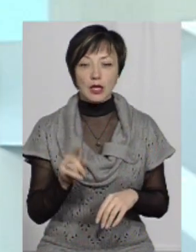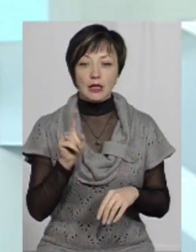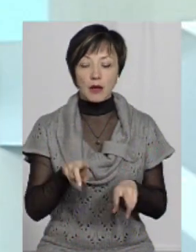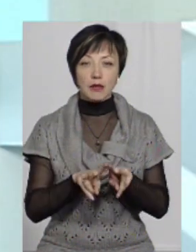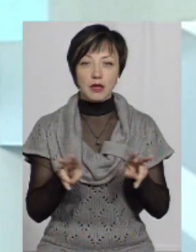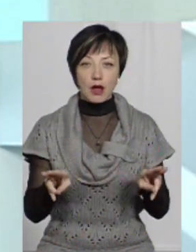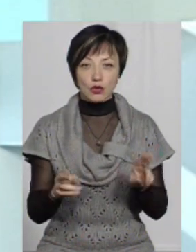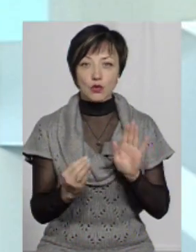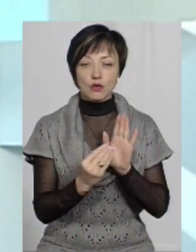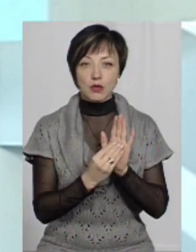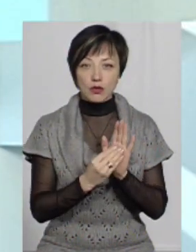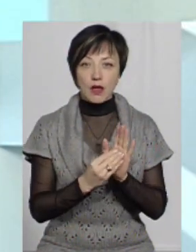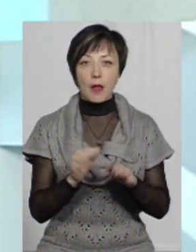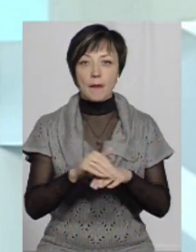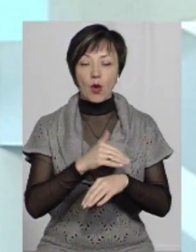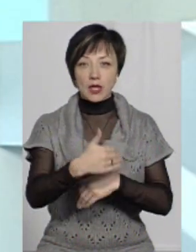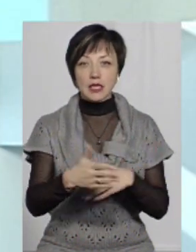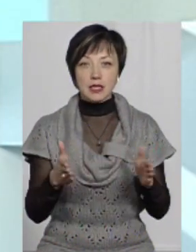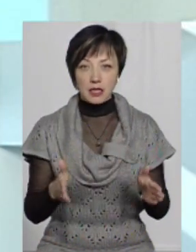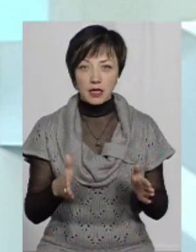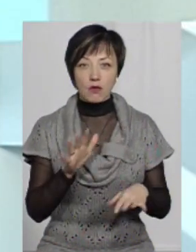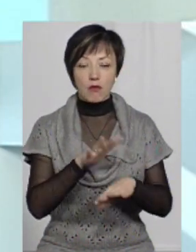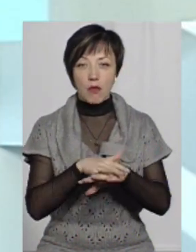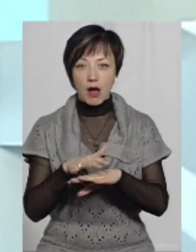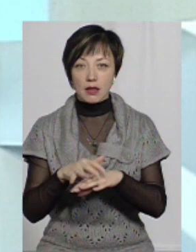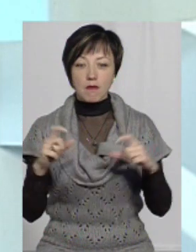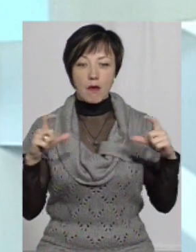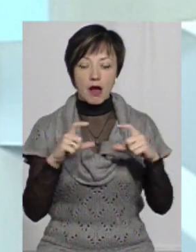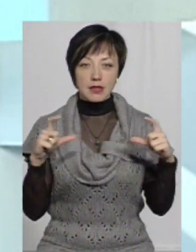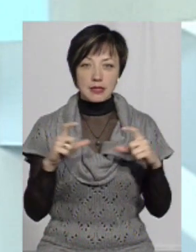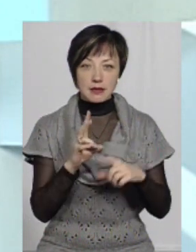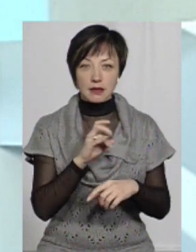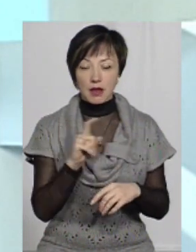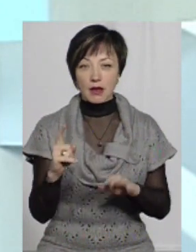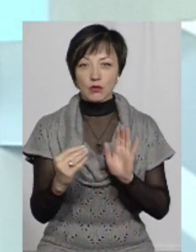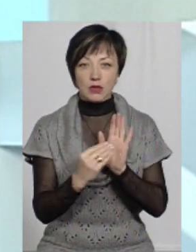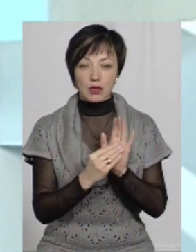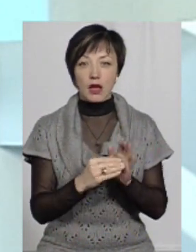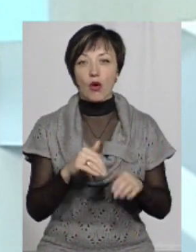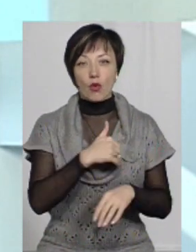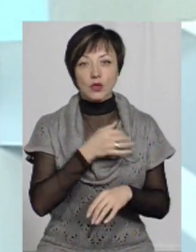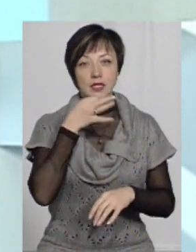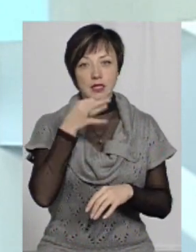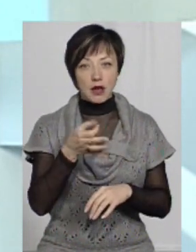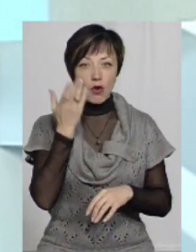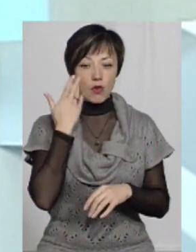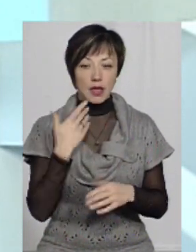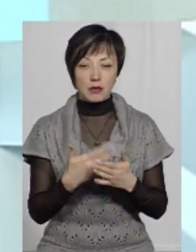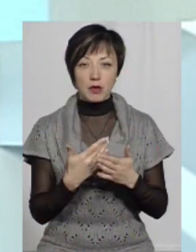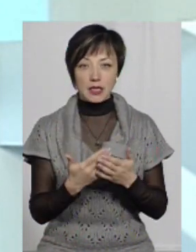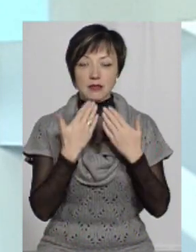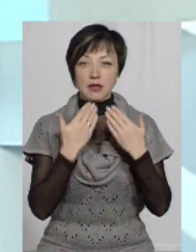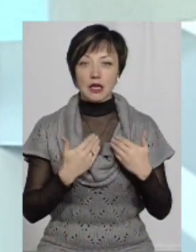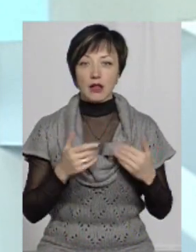там також ми розміщували благодійні скриньки і в банках, і в магазинах ставили. І хочу сказати, що коли, наприклад, до